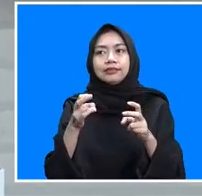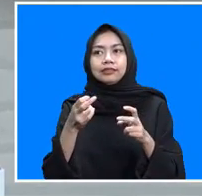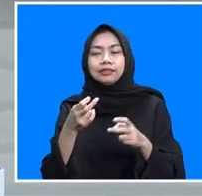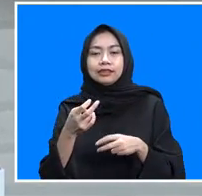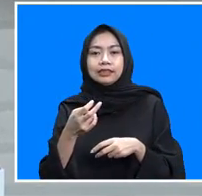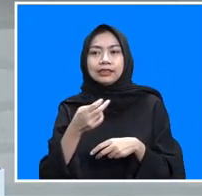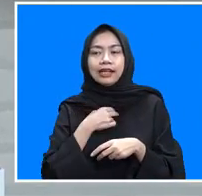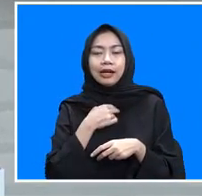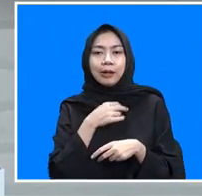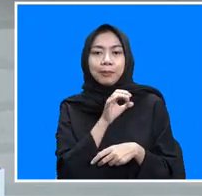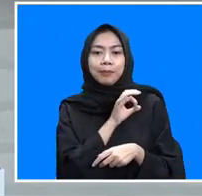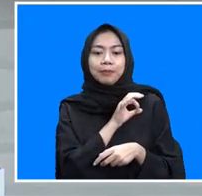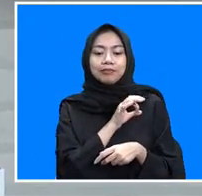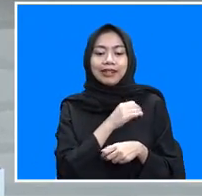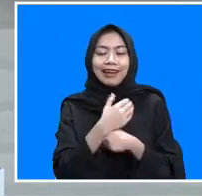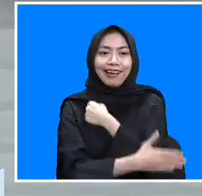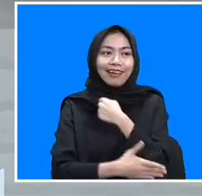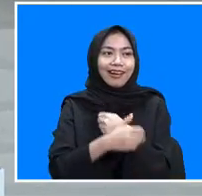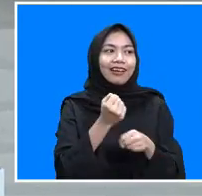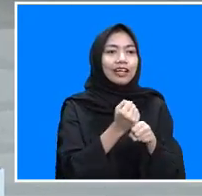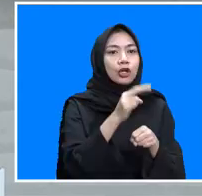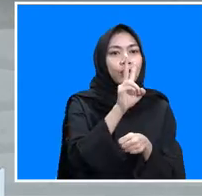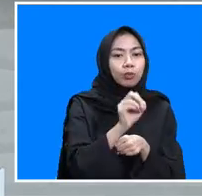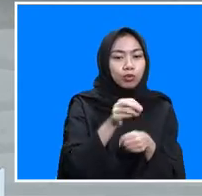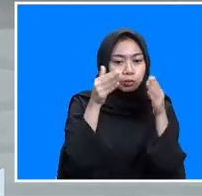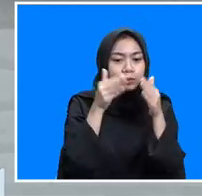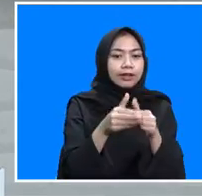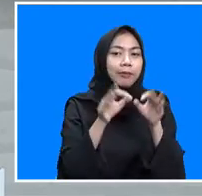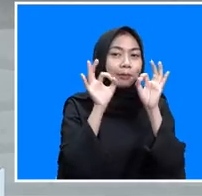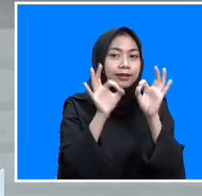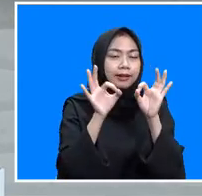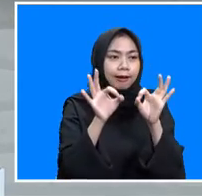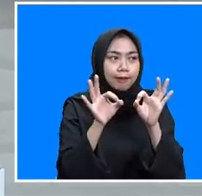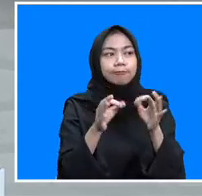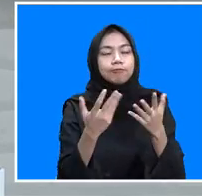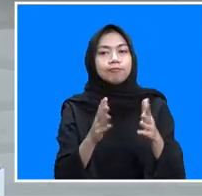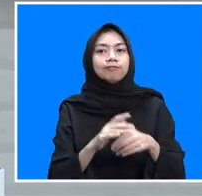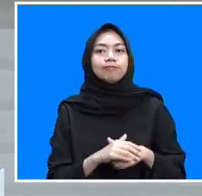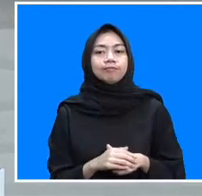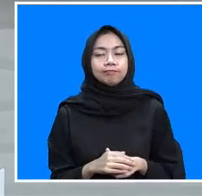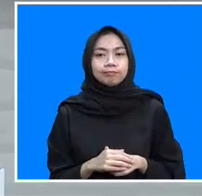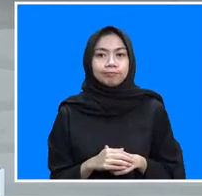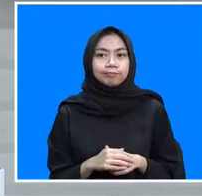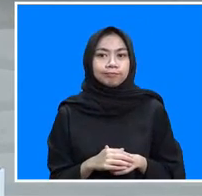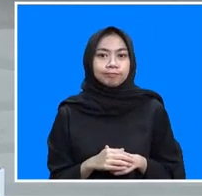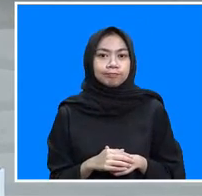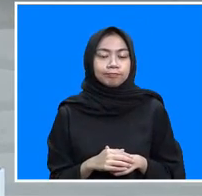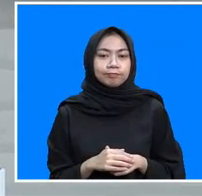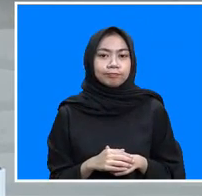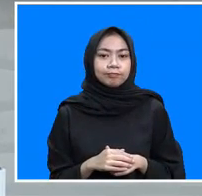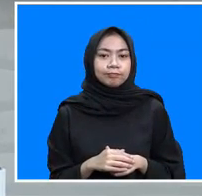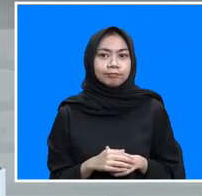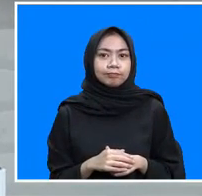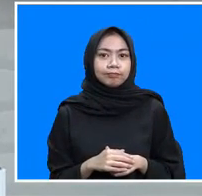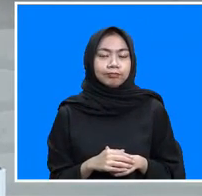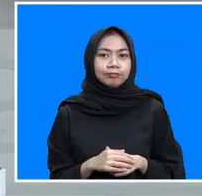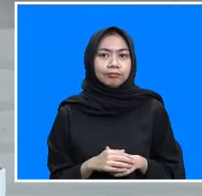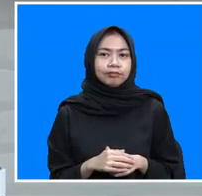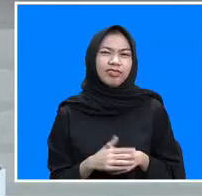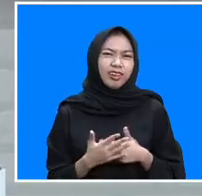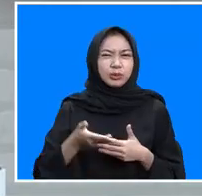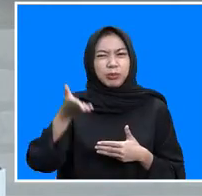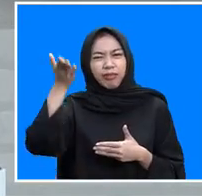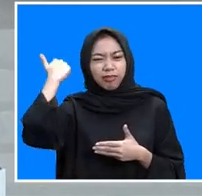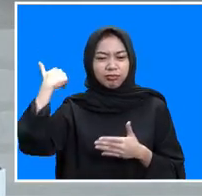memimpin presidensi G20, khususnya di bidang pendidikan. Nah, kita sudah mengalami krisis yang cukup